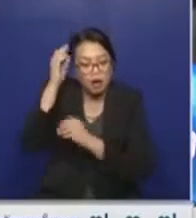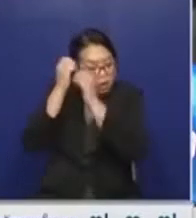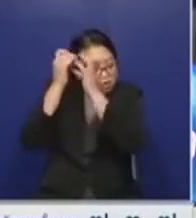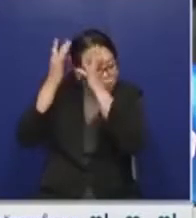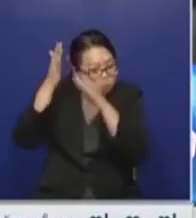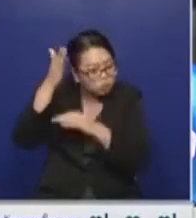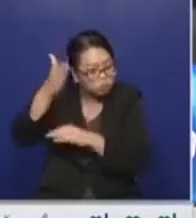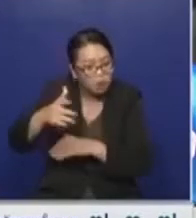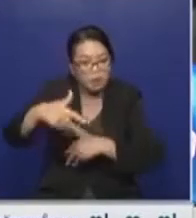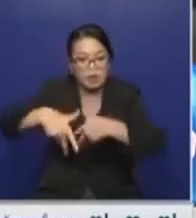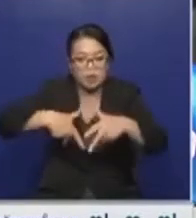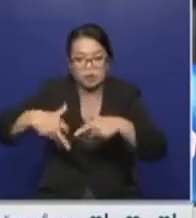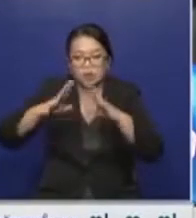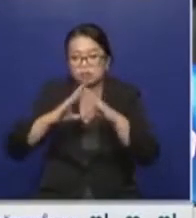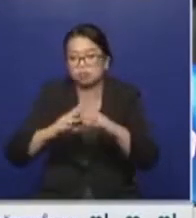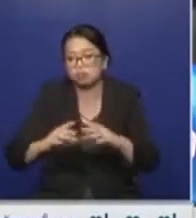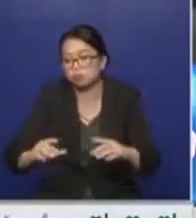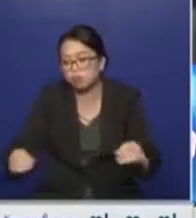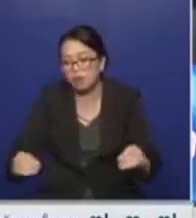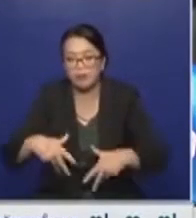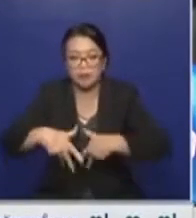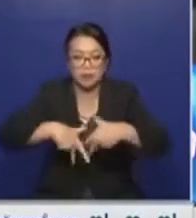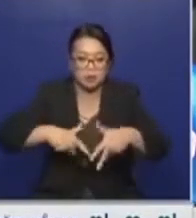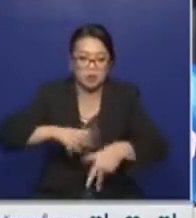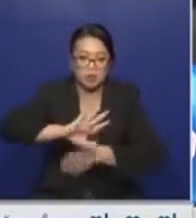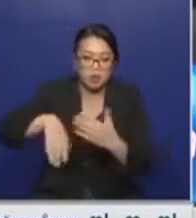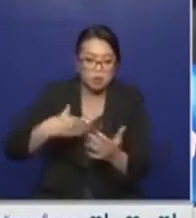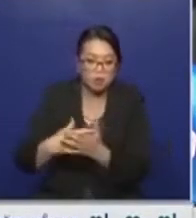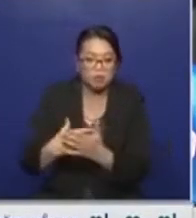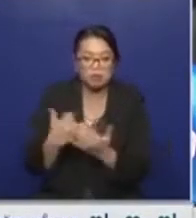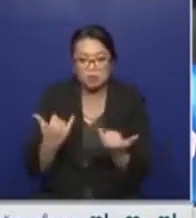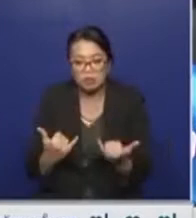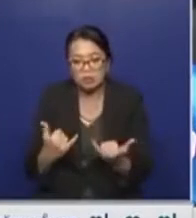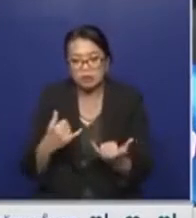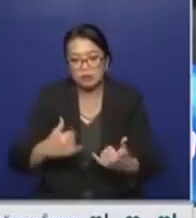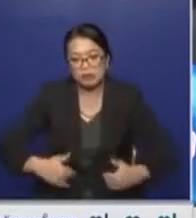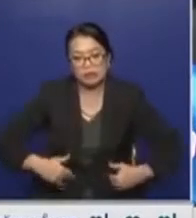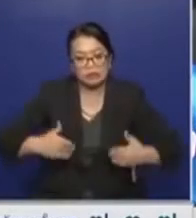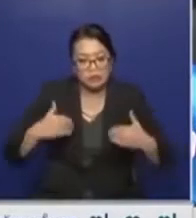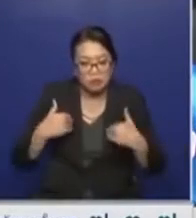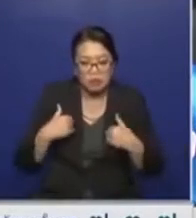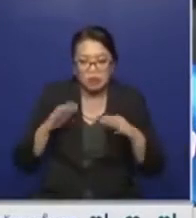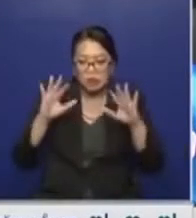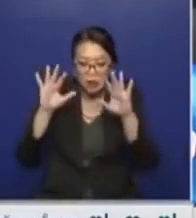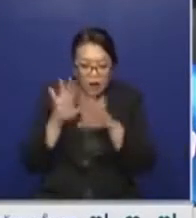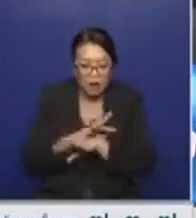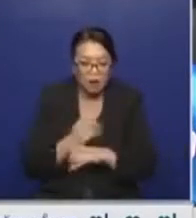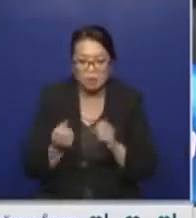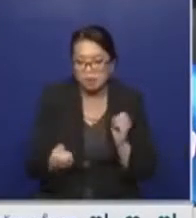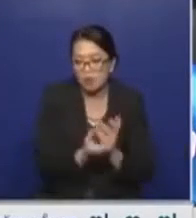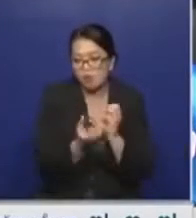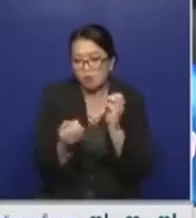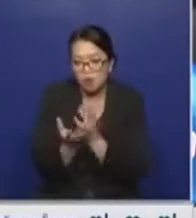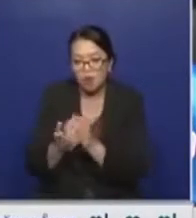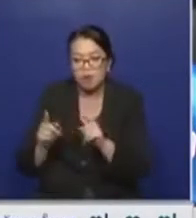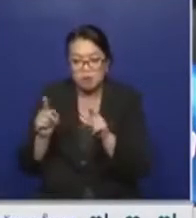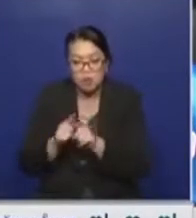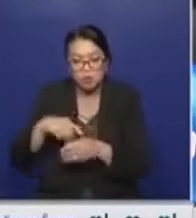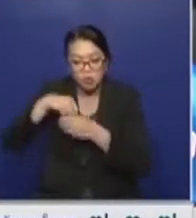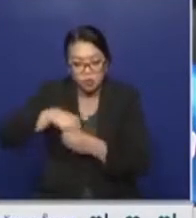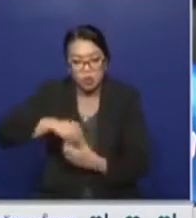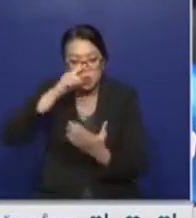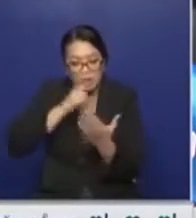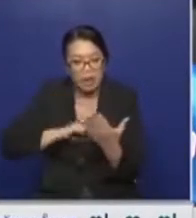ค่ะประชาชนที่อยู่ในประเทศนี้นะคะต้องตกอยู่ในสภาวะเหมือนกับคนที่ต้องเช่าประเทศ